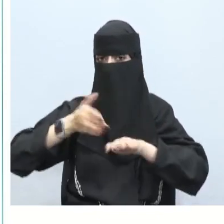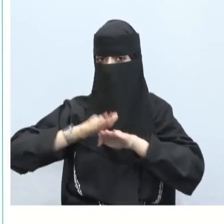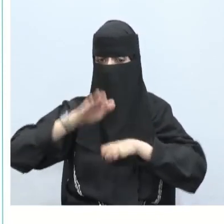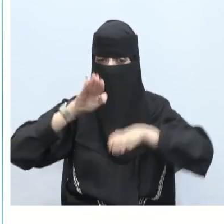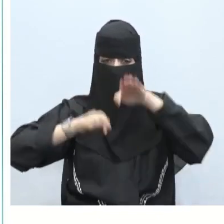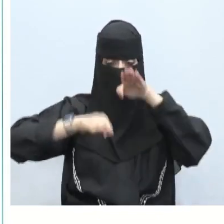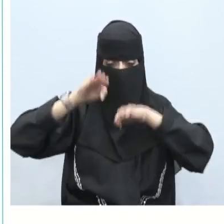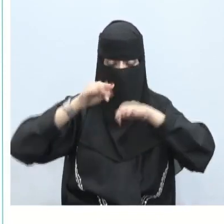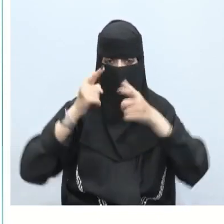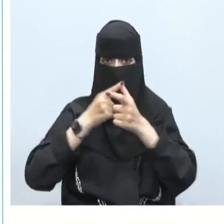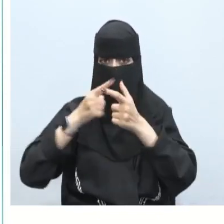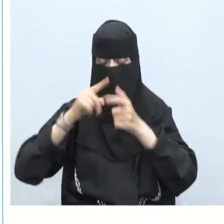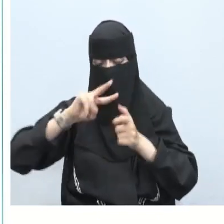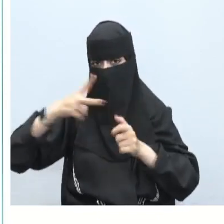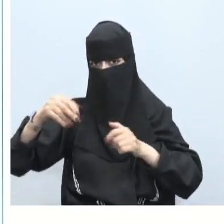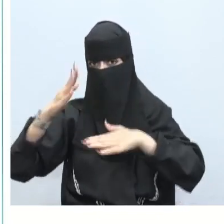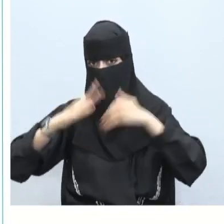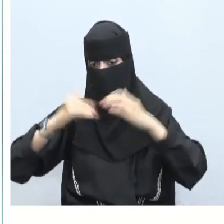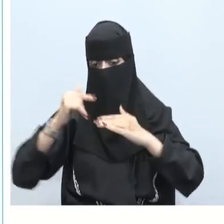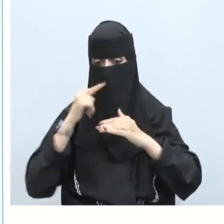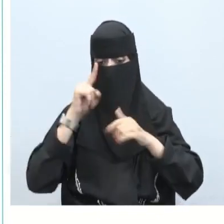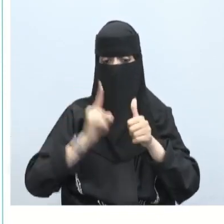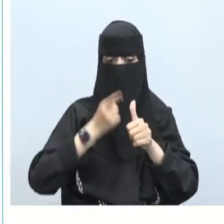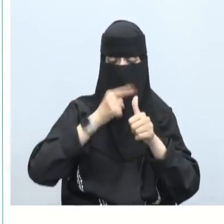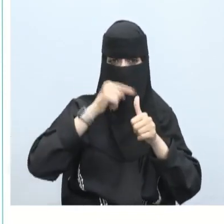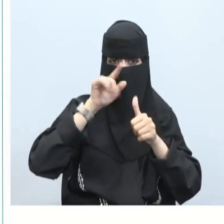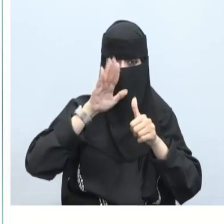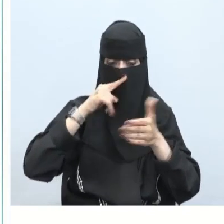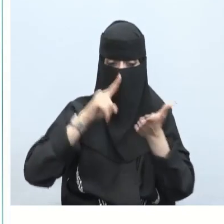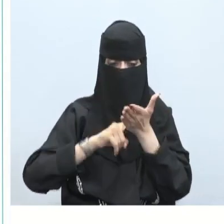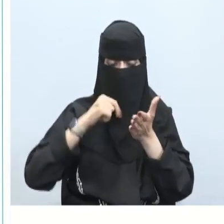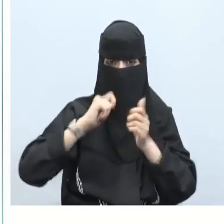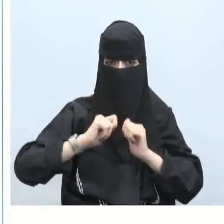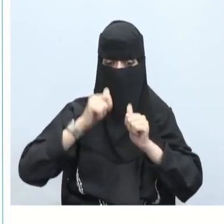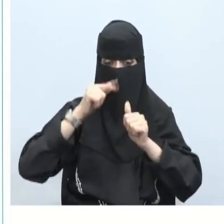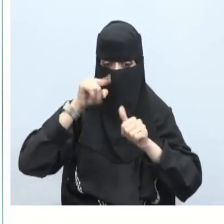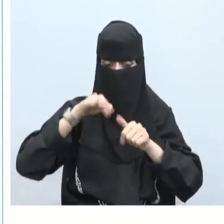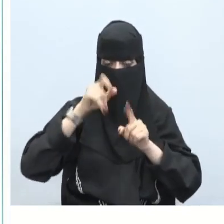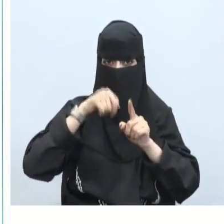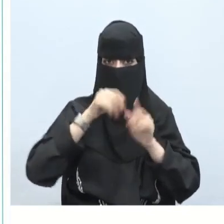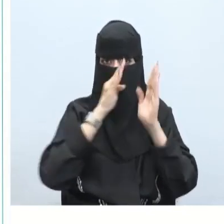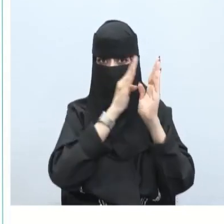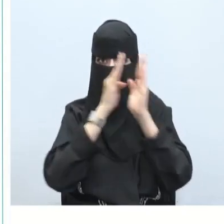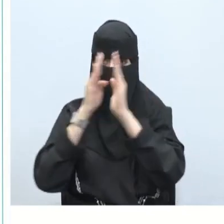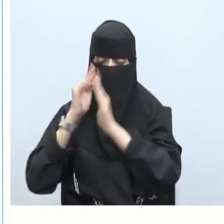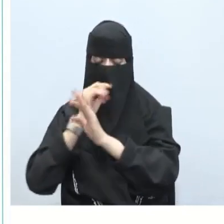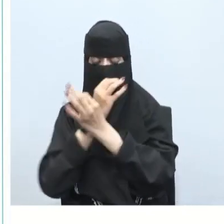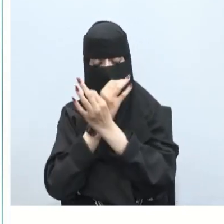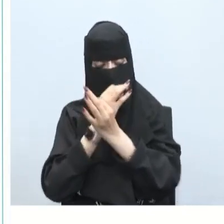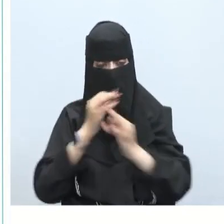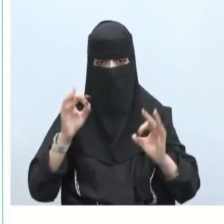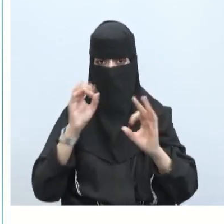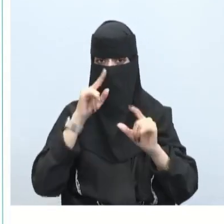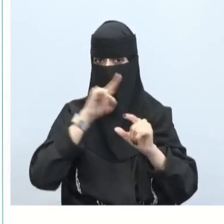الموازنه بين عده مهارات اولا ان يكون منظما للغايه لا يمكن